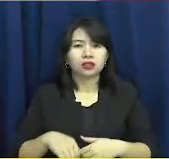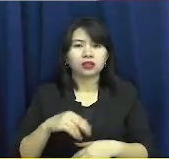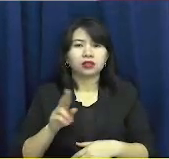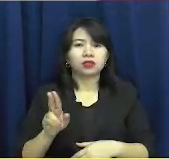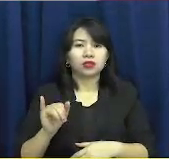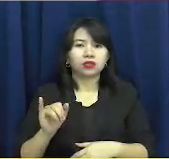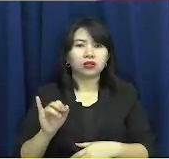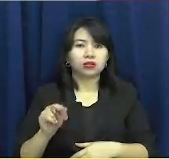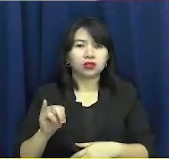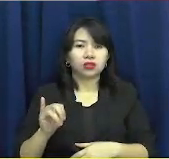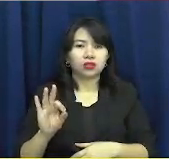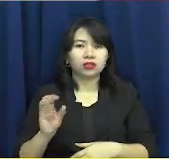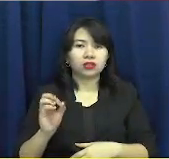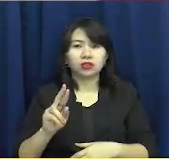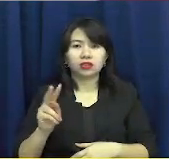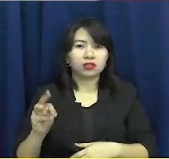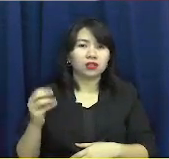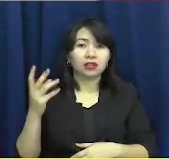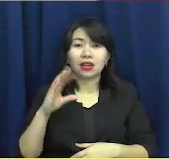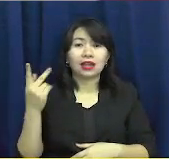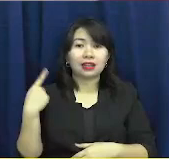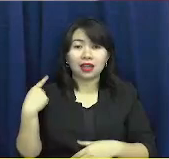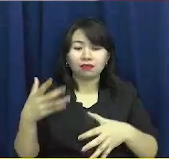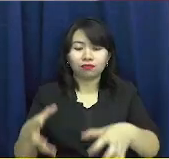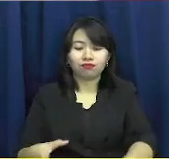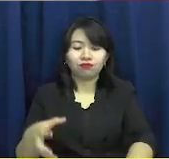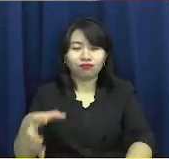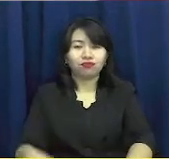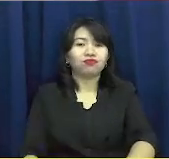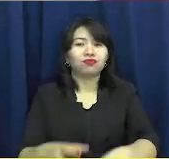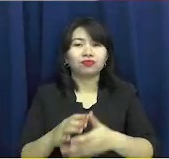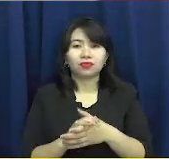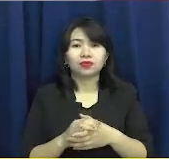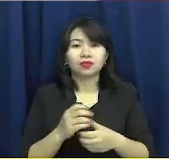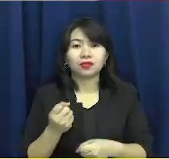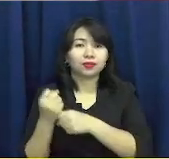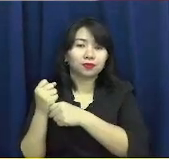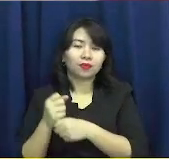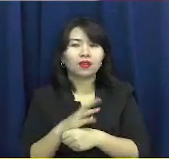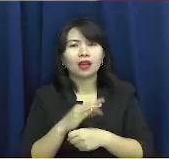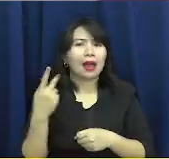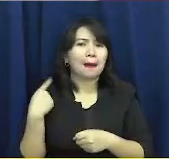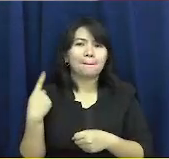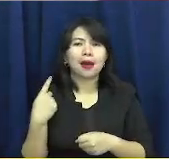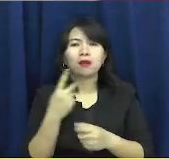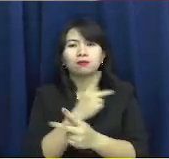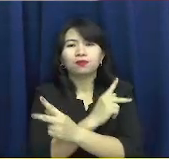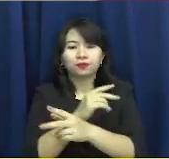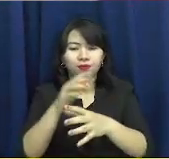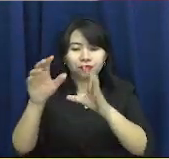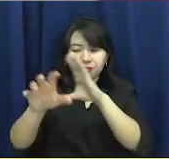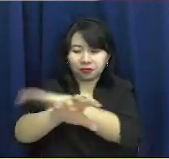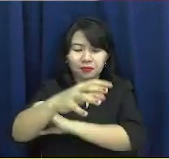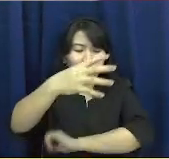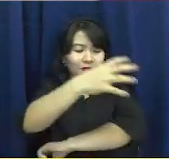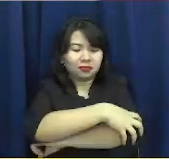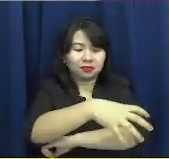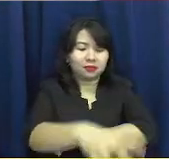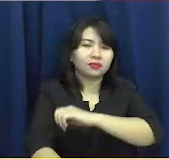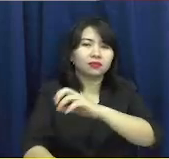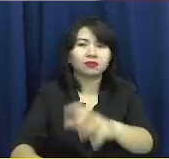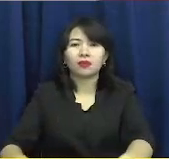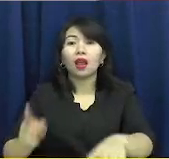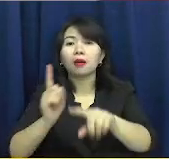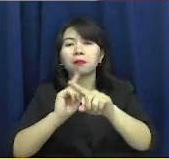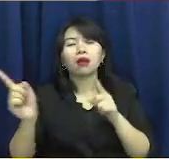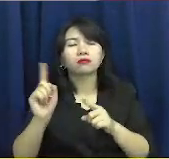may anak-ankle support pa yan sa loob ng basketball shoes. Tapos, pambihira, may mga padding pa yan sa mga cyclings. Eh,